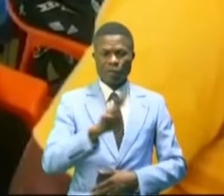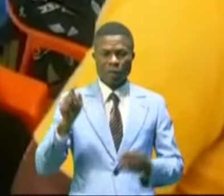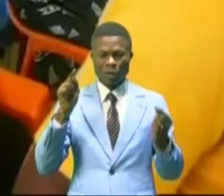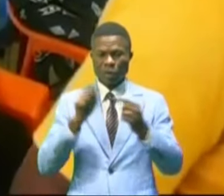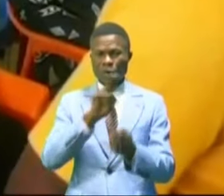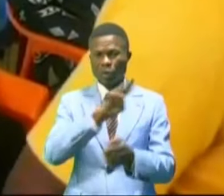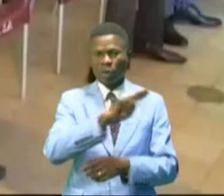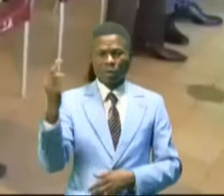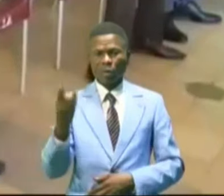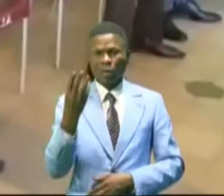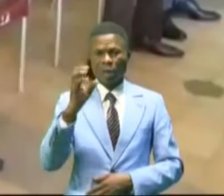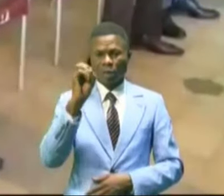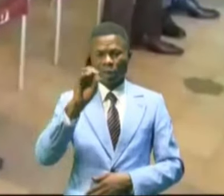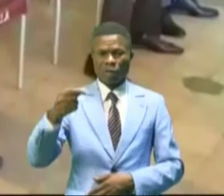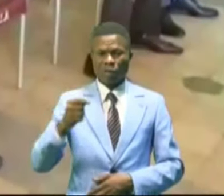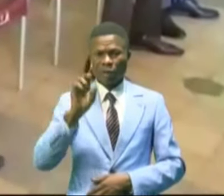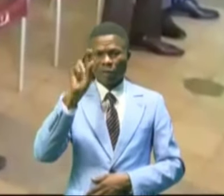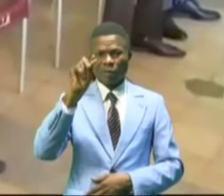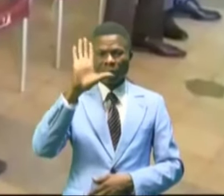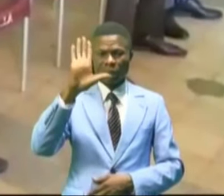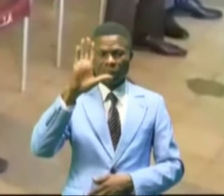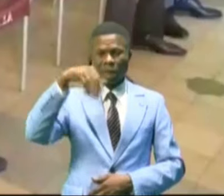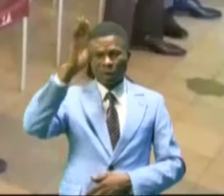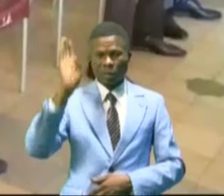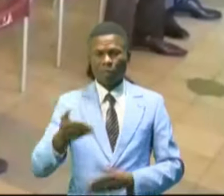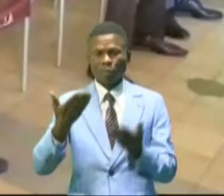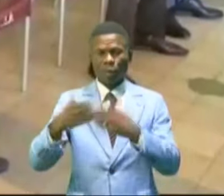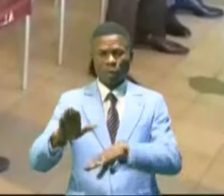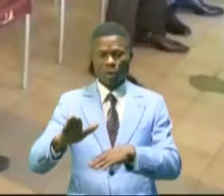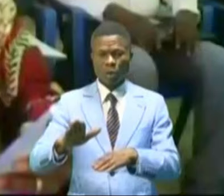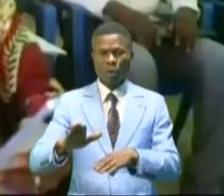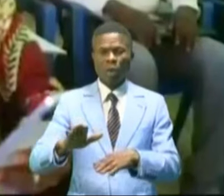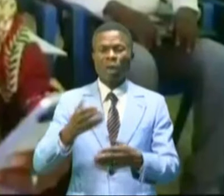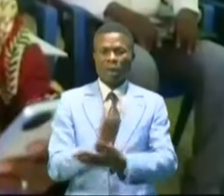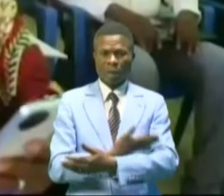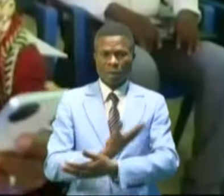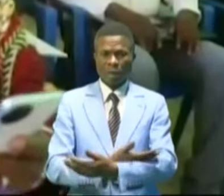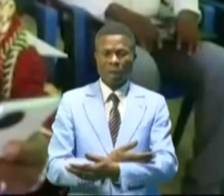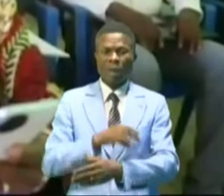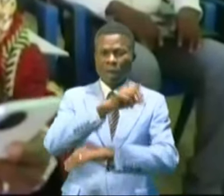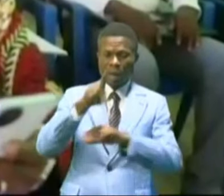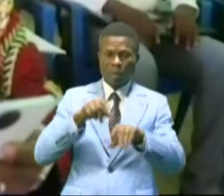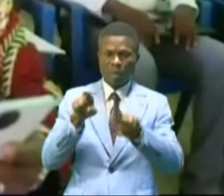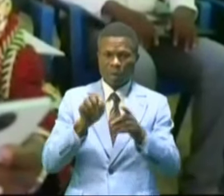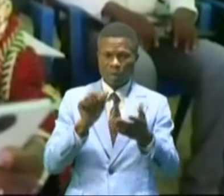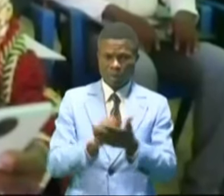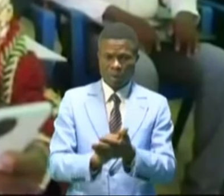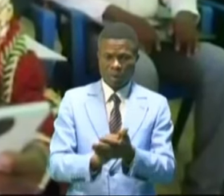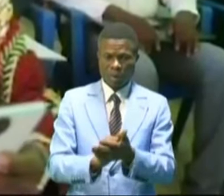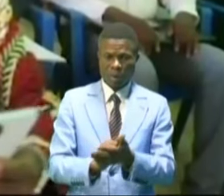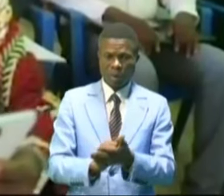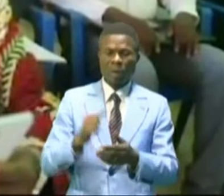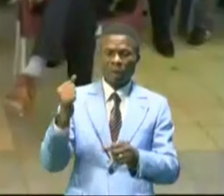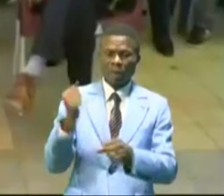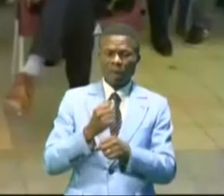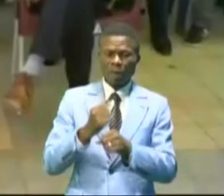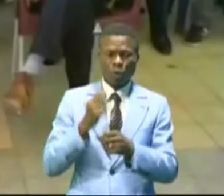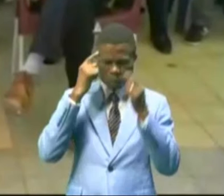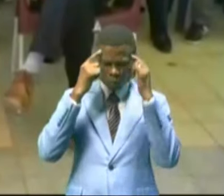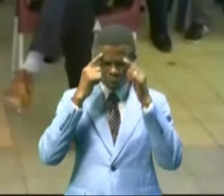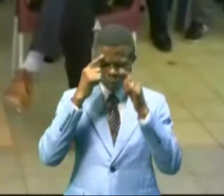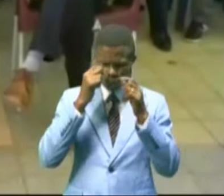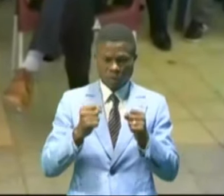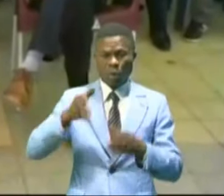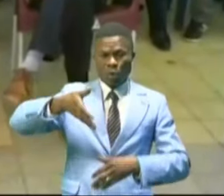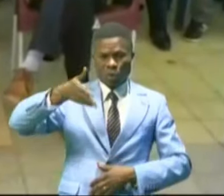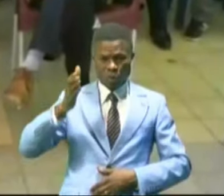de 0,25% pour la mortalité infantile pour la même période. Une progression inquiétante selon les